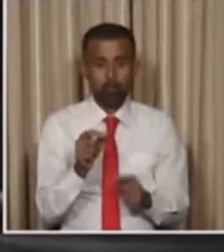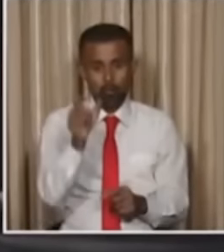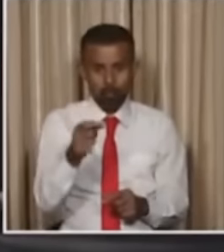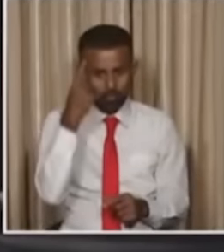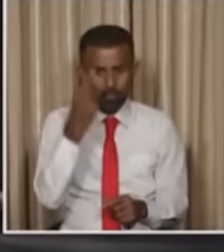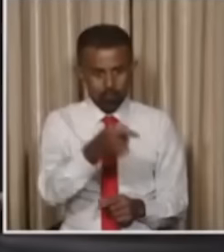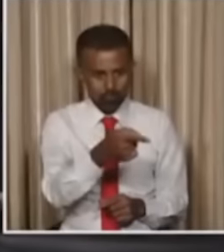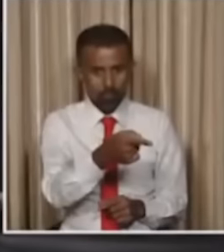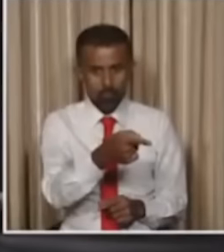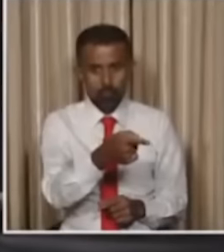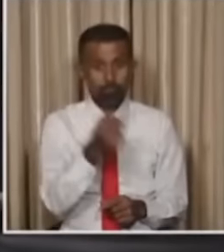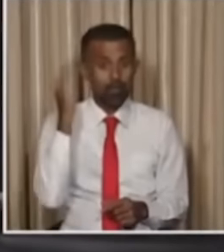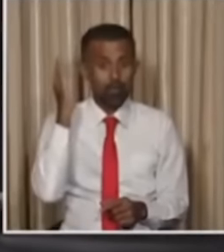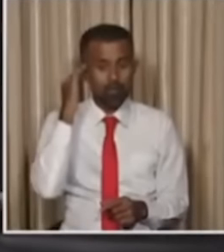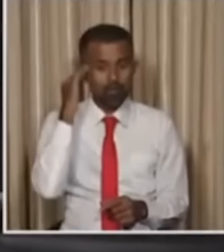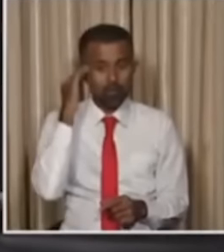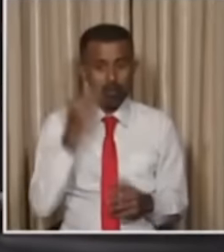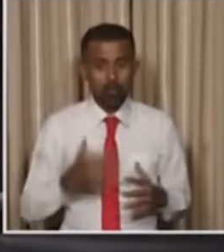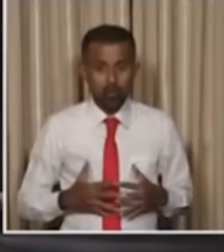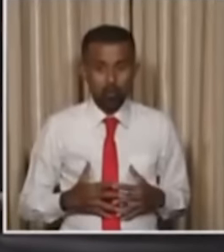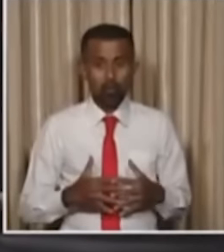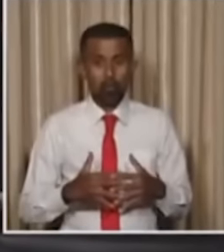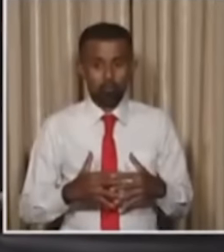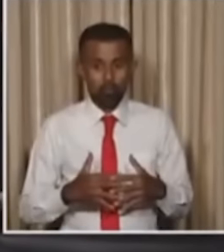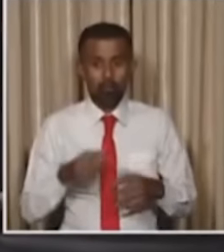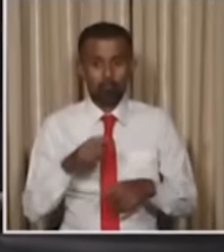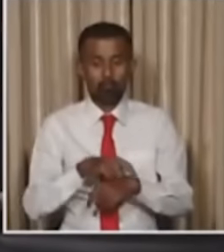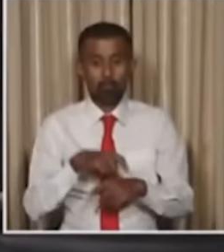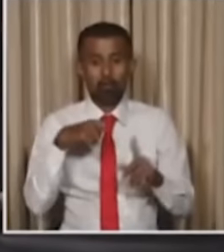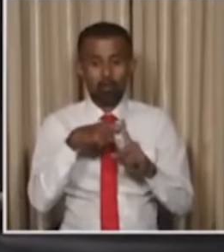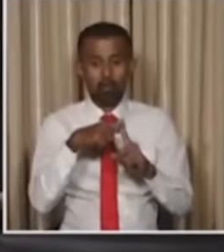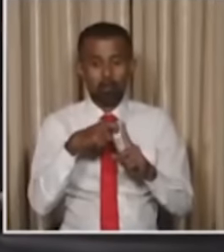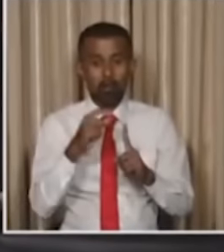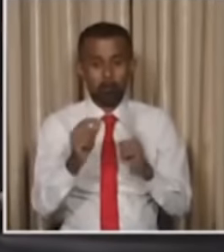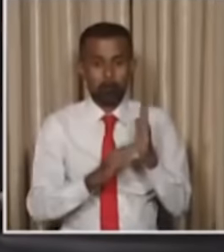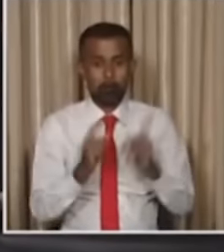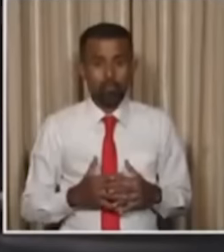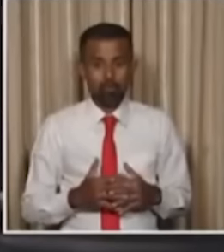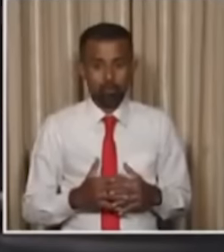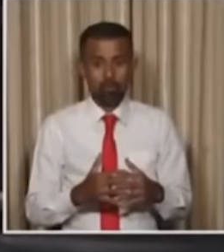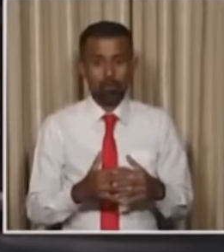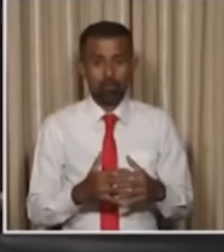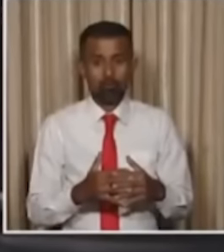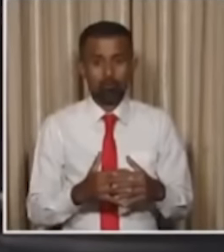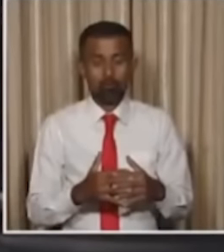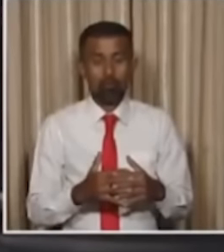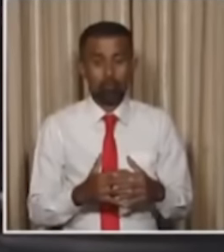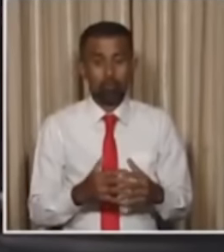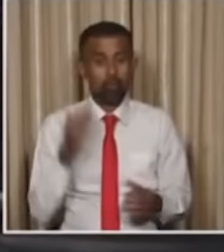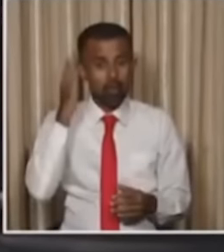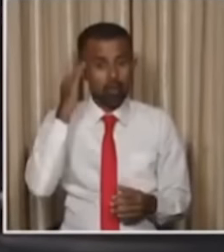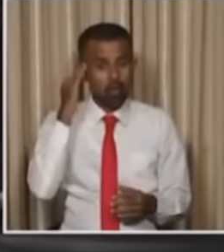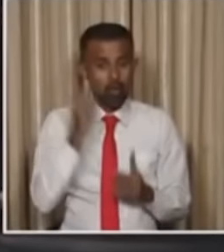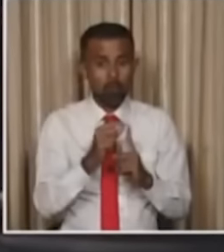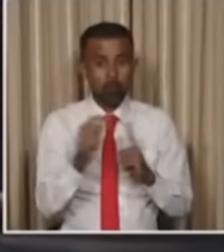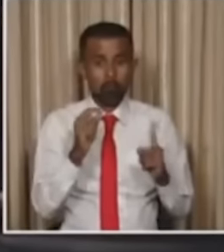දන්නවද දන්නේ නැහැ. එතුමිය ගැබිනියෙක් වෙලා හිටියේ කරන්දෙනිය මන්ත්‍රීතුමිය. දරුවෙක් වදන්න හිටපු ඒ කාන්තා